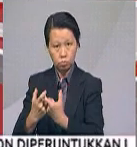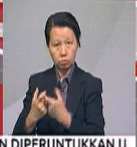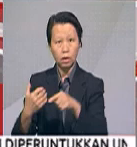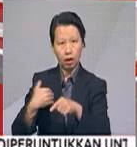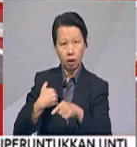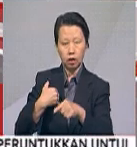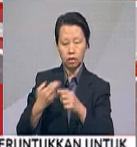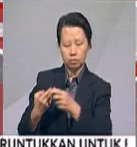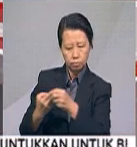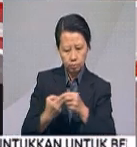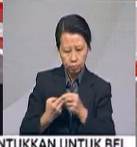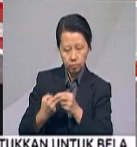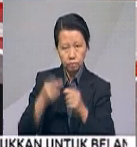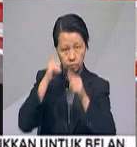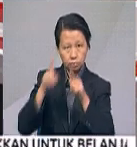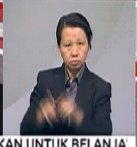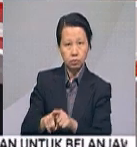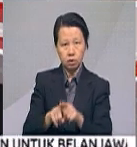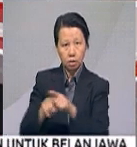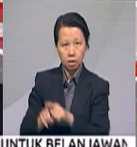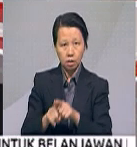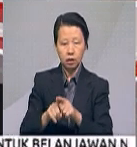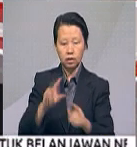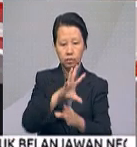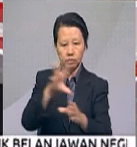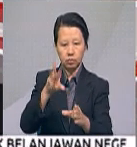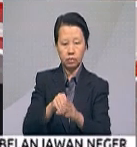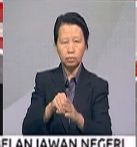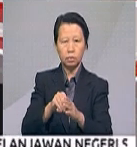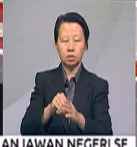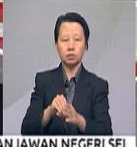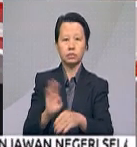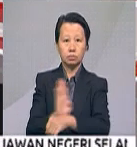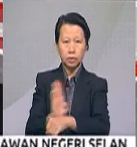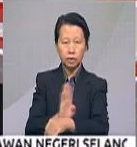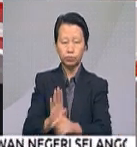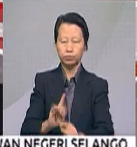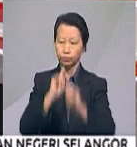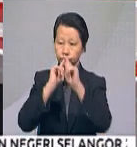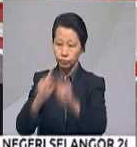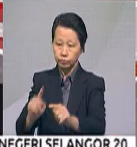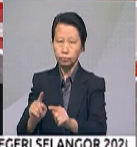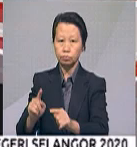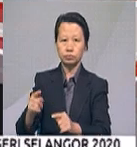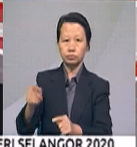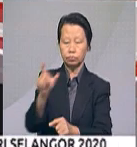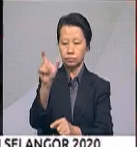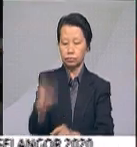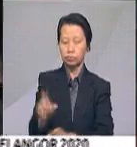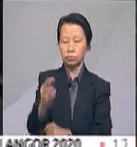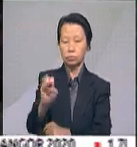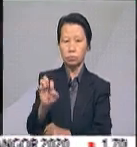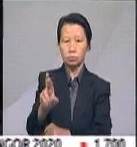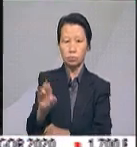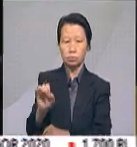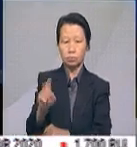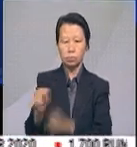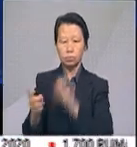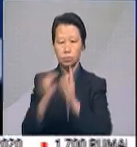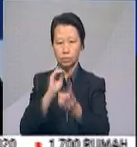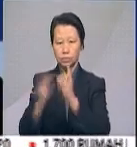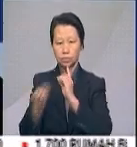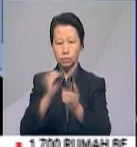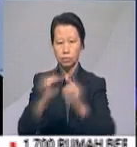mempunyai kesepakatan termasuk dalam isu melibatkan dagangan. Menjawab soalan moderator dalam sesi dialog bersama pada